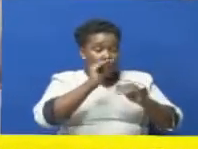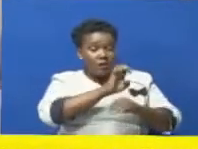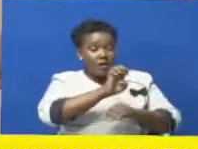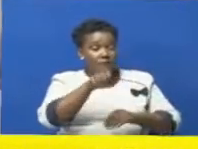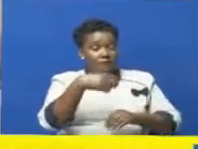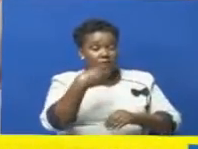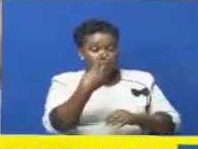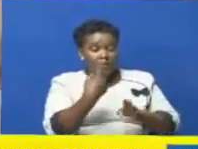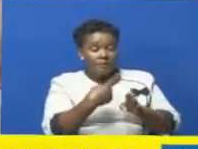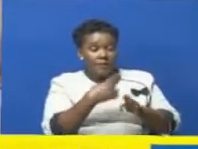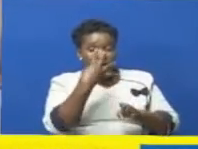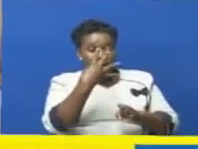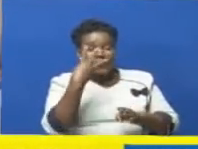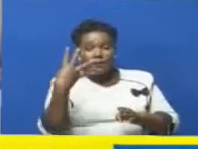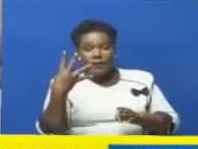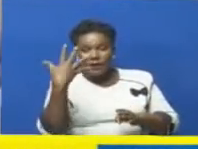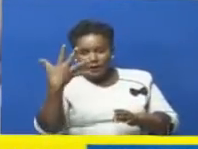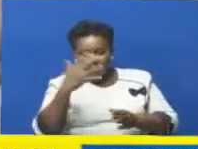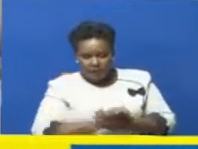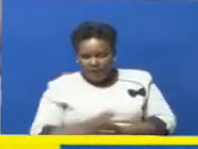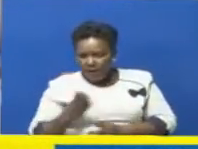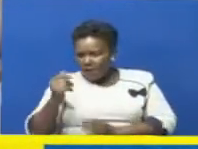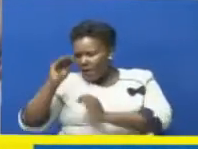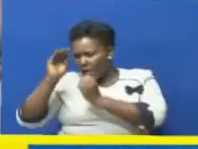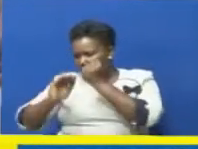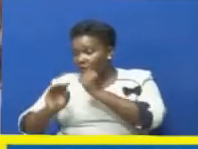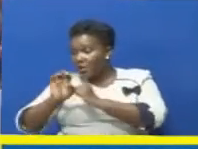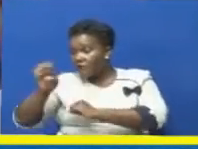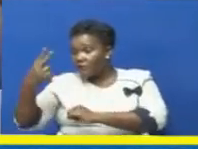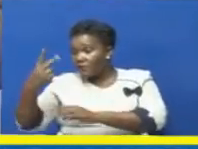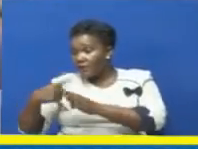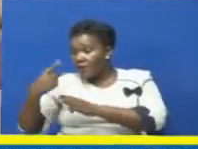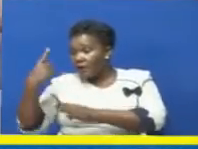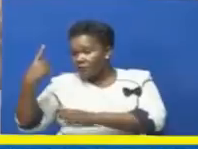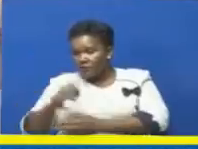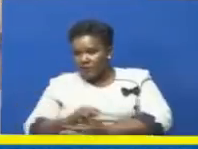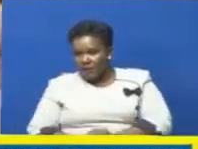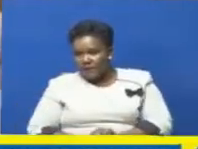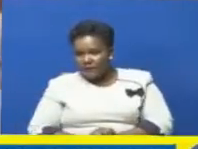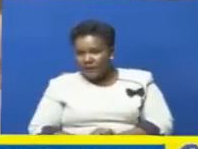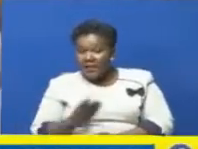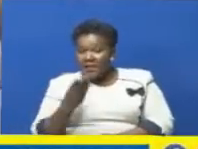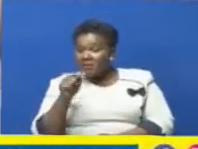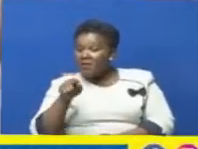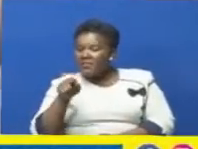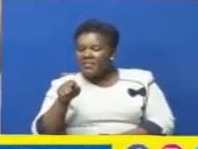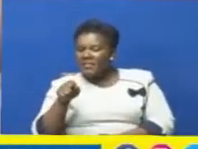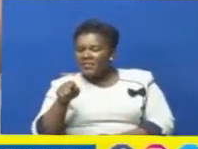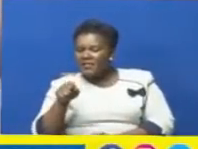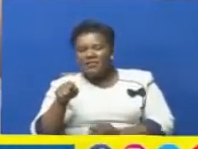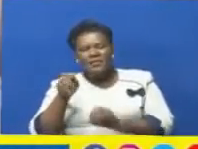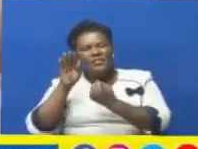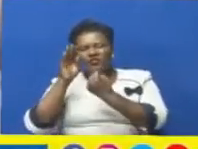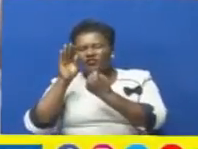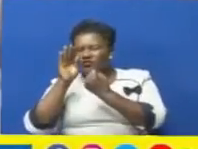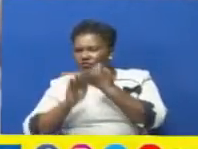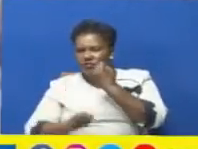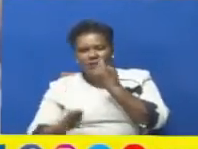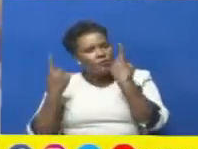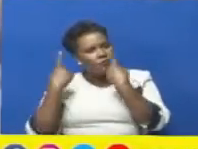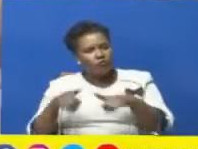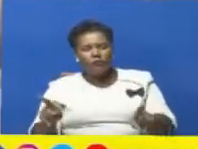2,445 na bei ya chini shilingi 2,100. Bei hizi zinatajwa kuwa chini ikilinganishwa na